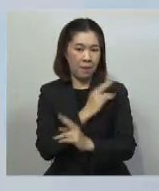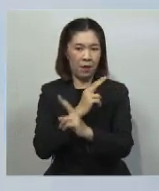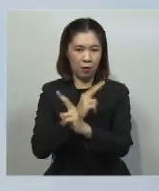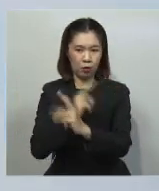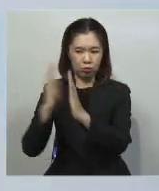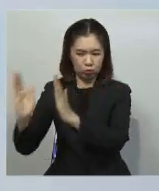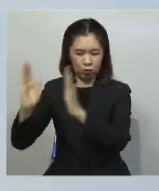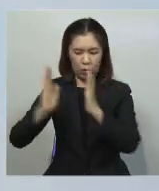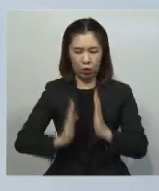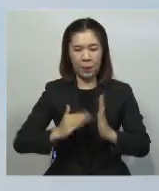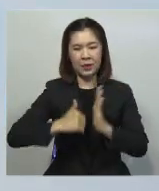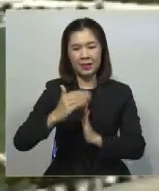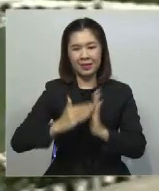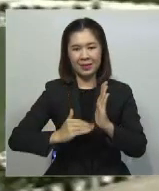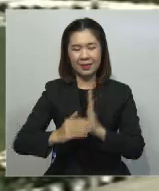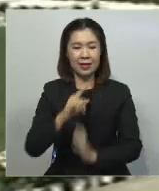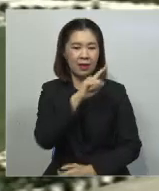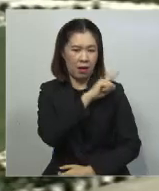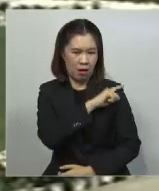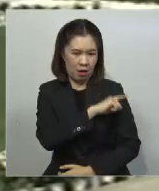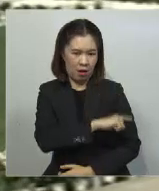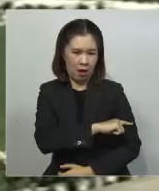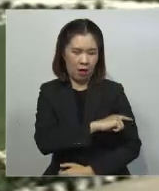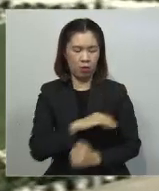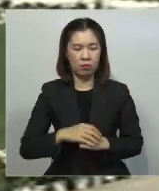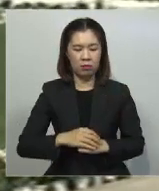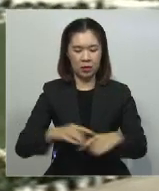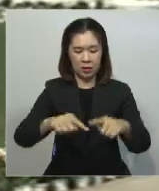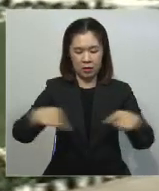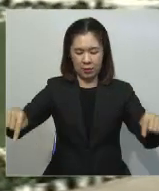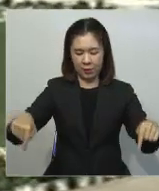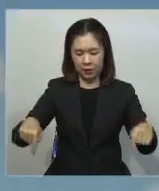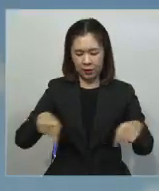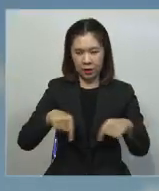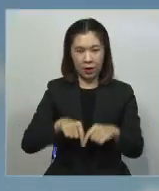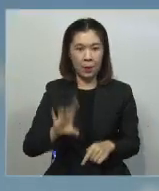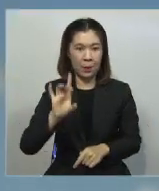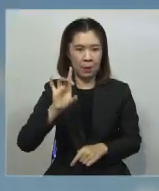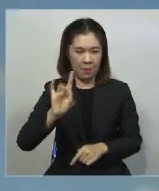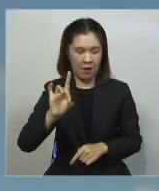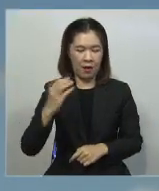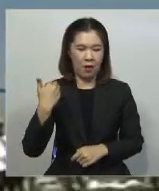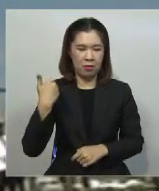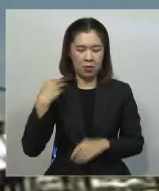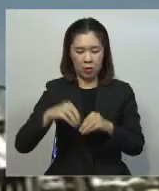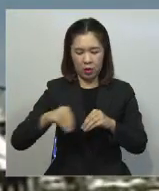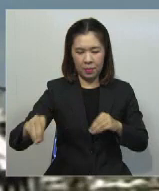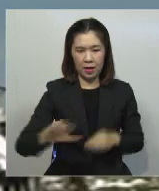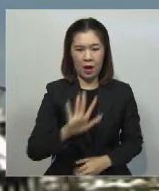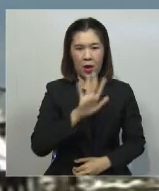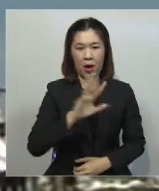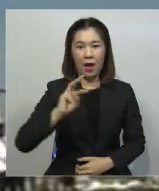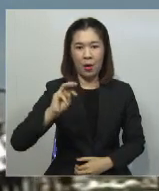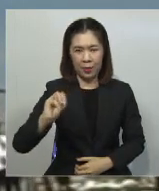สีขาวบริสุทธิ์ผุดทองโดยประดิษฐานบนฐานแปดเหลี่ยมกว้าง16เมตรประกอบด้วยนาคที่มีความยาว5เมตร12